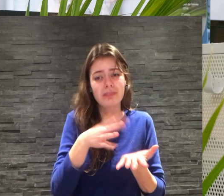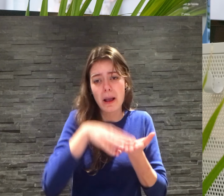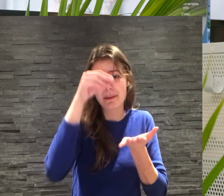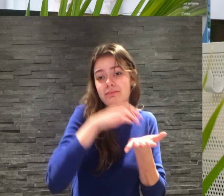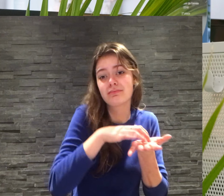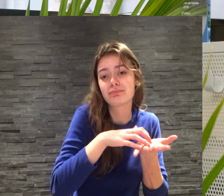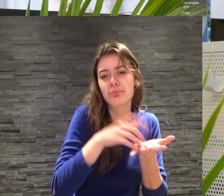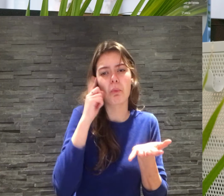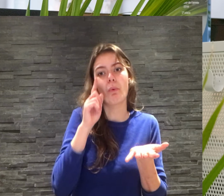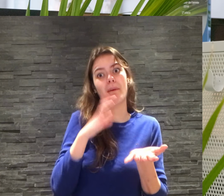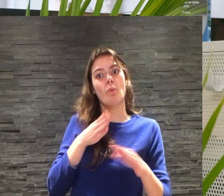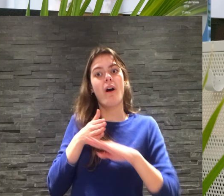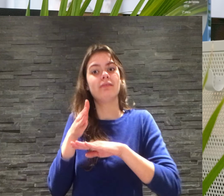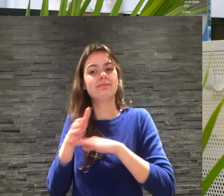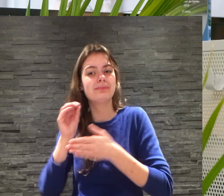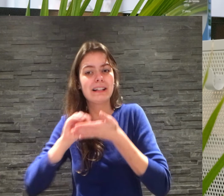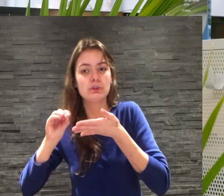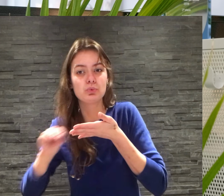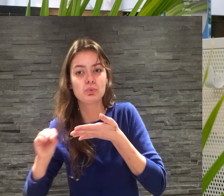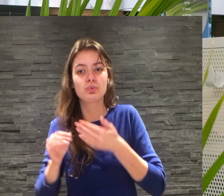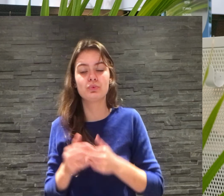pour avoir accès à l'écriture.